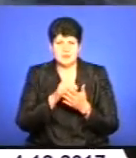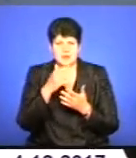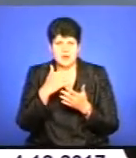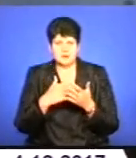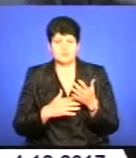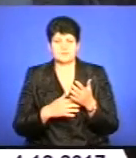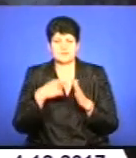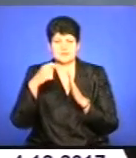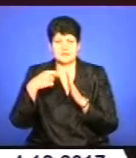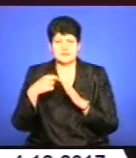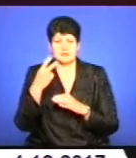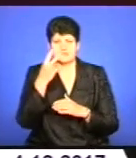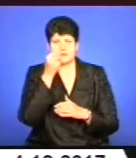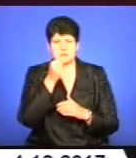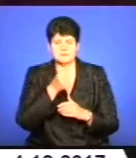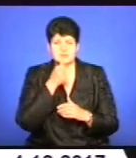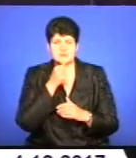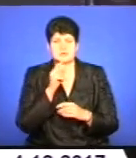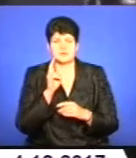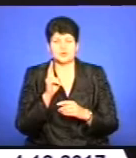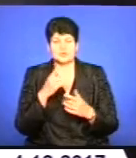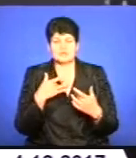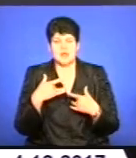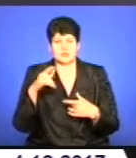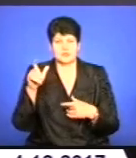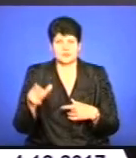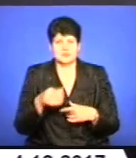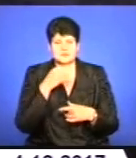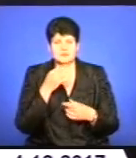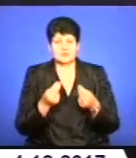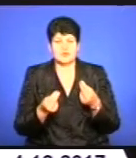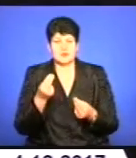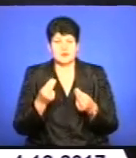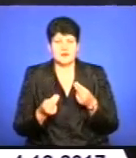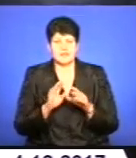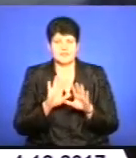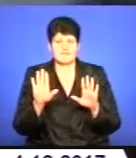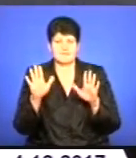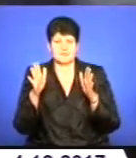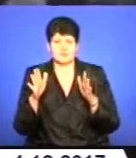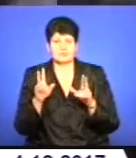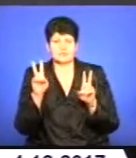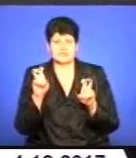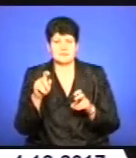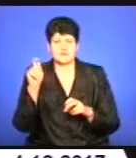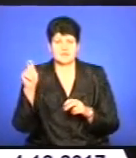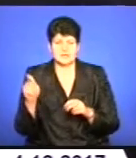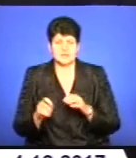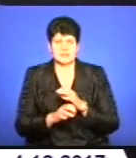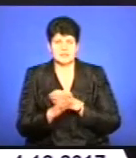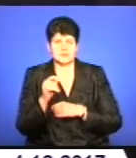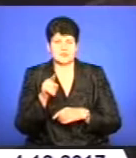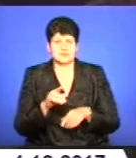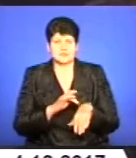Знімали стрічку близько 2 місяців. Дехто з акторів зауважує, що зіграли у цьому фільмі не випадково, адже тема війни на сході для них